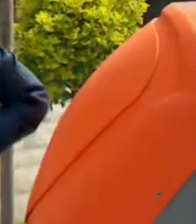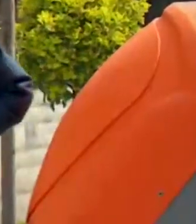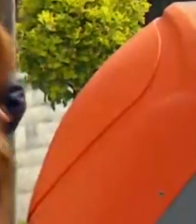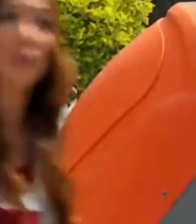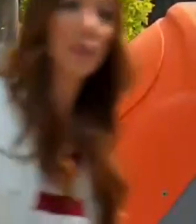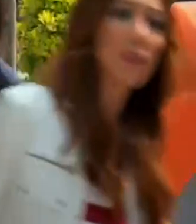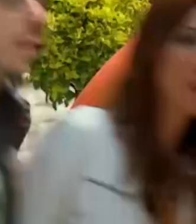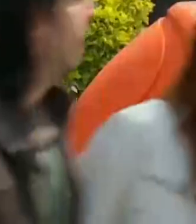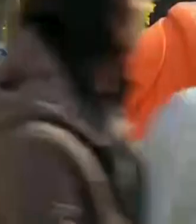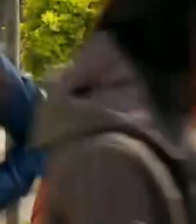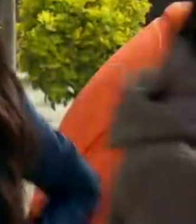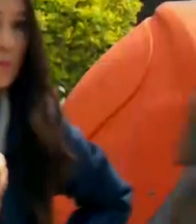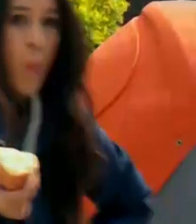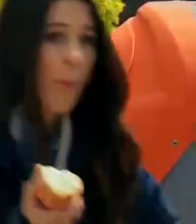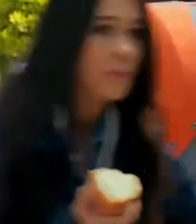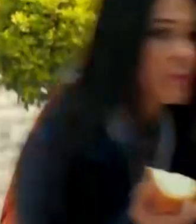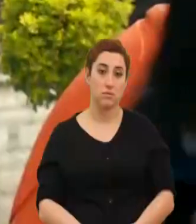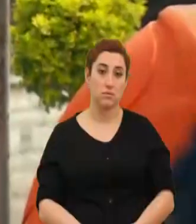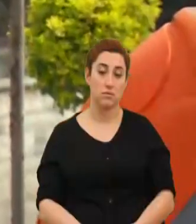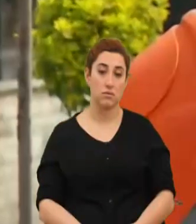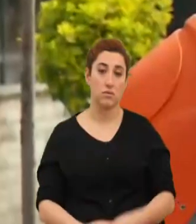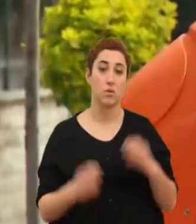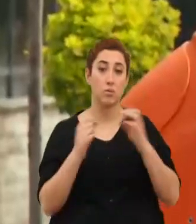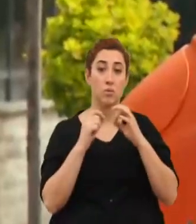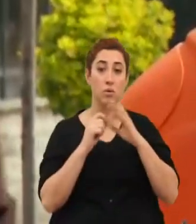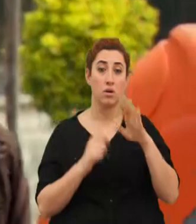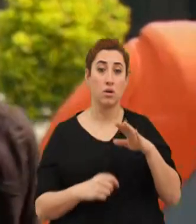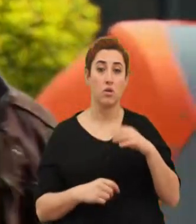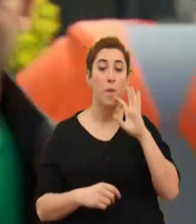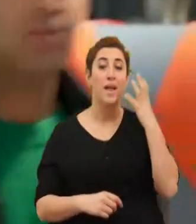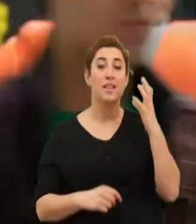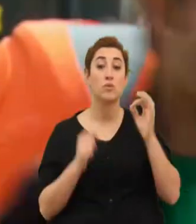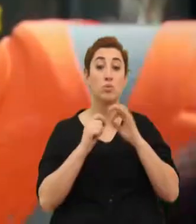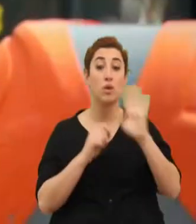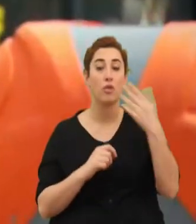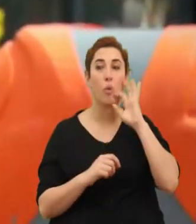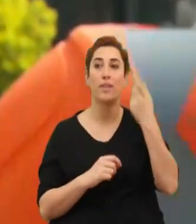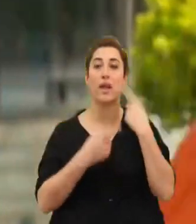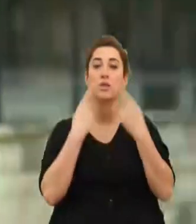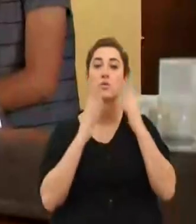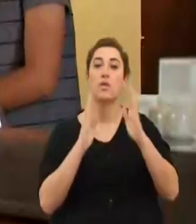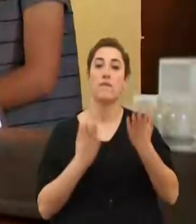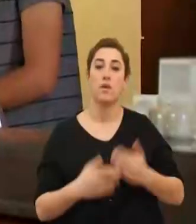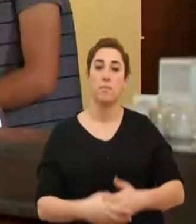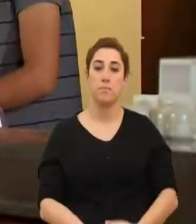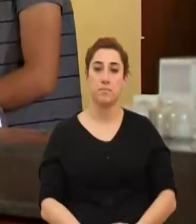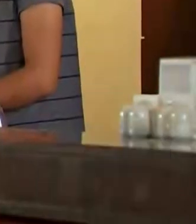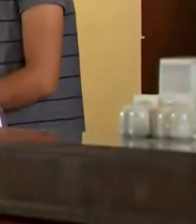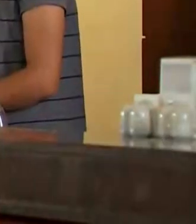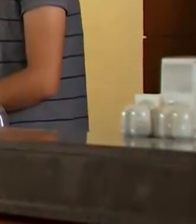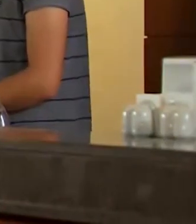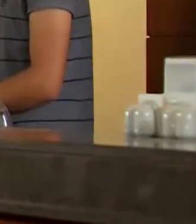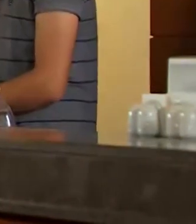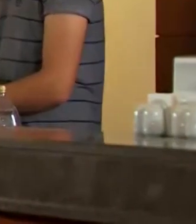Sınaklarından çıktılar, sebzelere yürüyorlar. Burhan abi. Domates. Burhan hala domates diyorsun ya. Bir